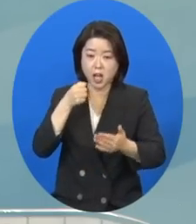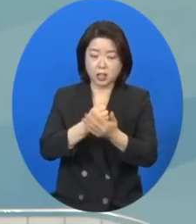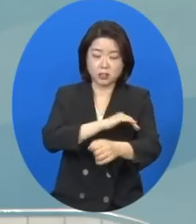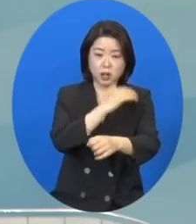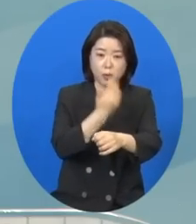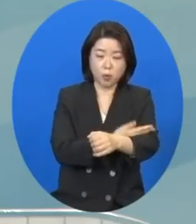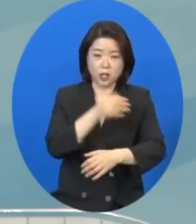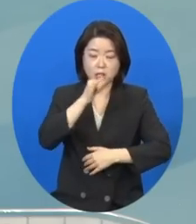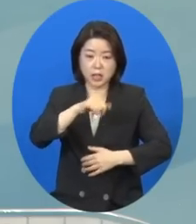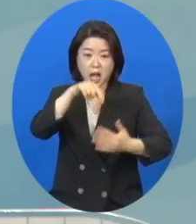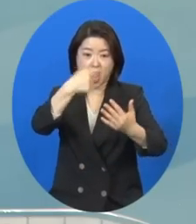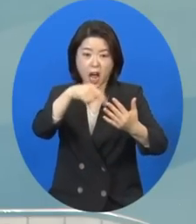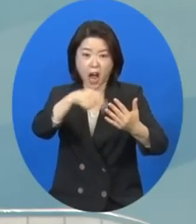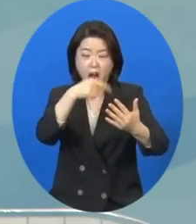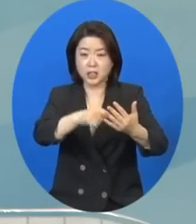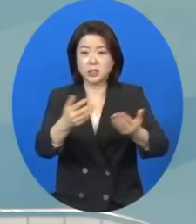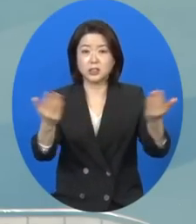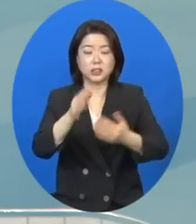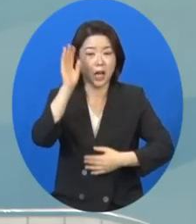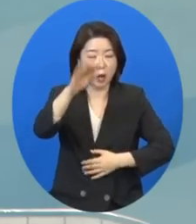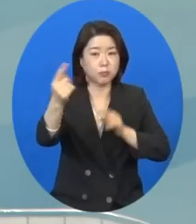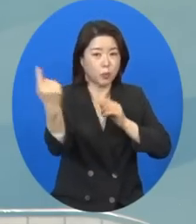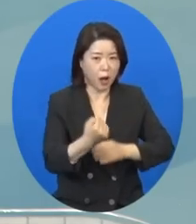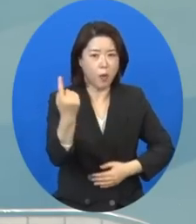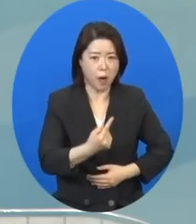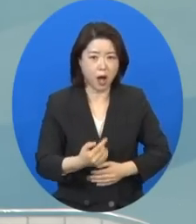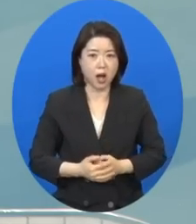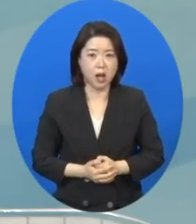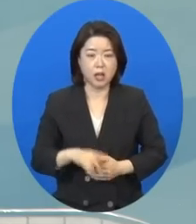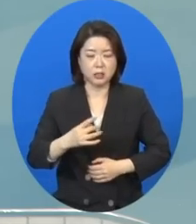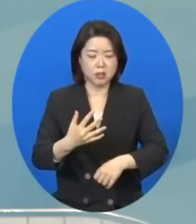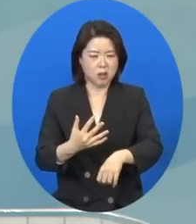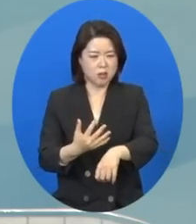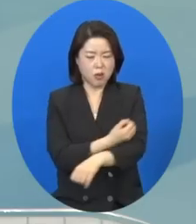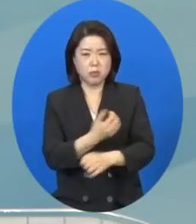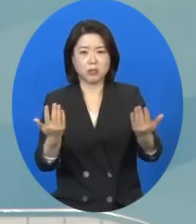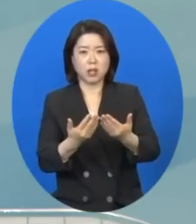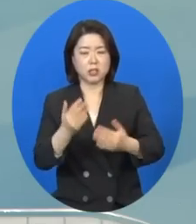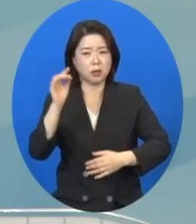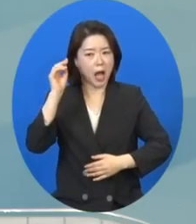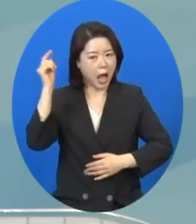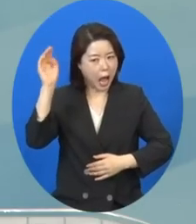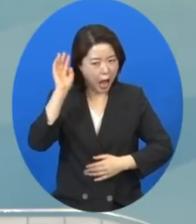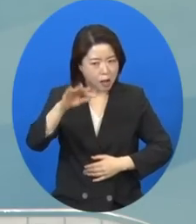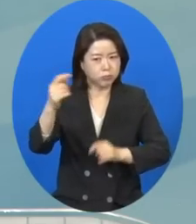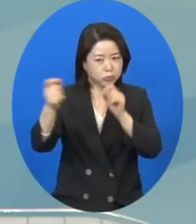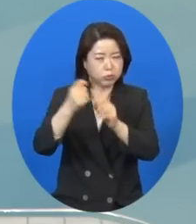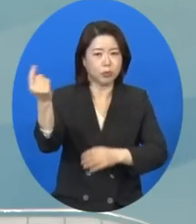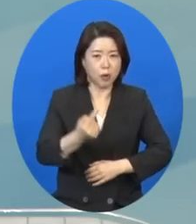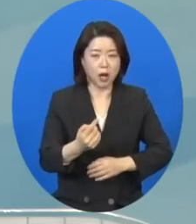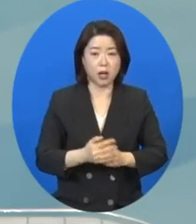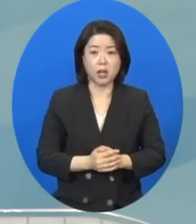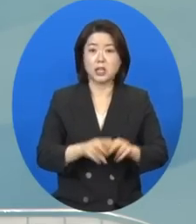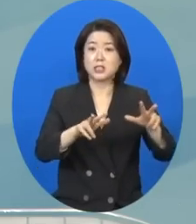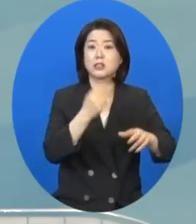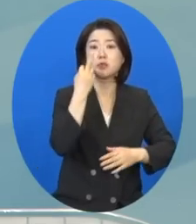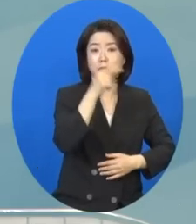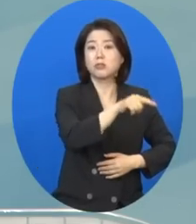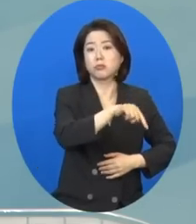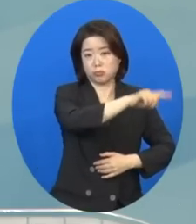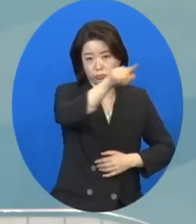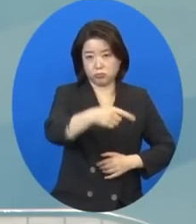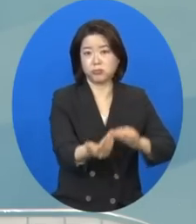있다라고 가르치는 일 그런 어처구니 없는 지금까지 이제 곧 이룰 수 있다는 거 이미 미국은 그렇게 되고 있거든요